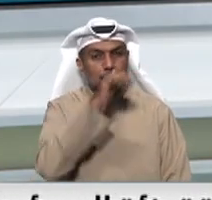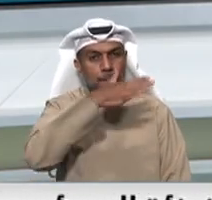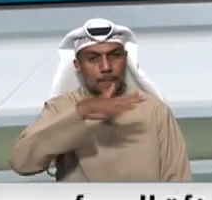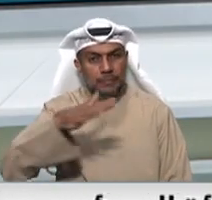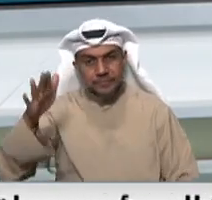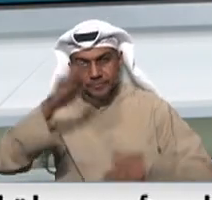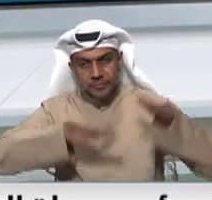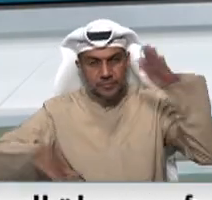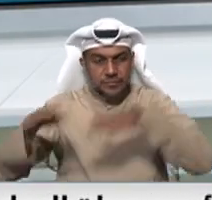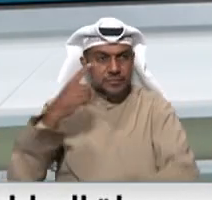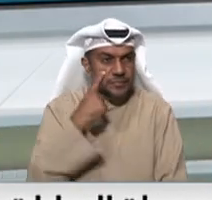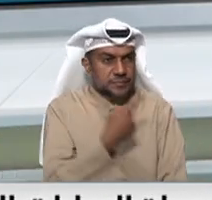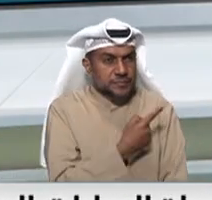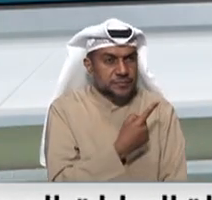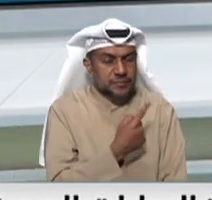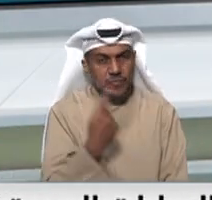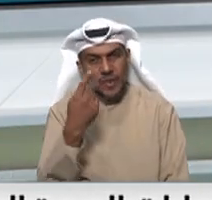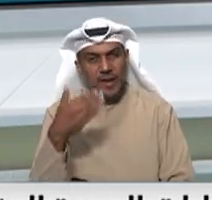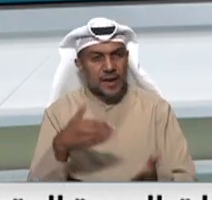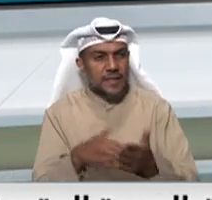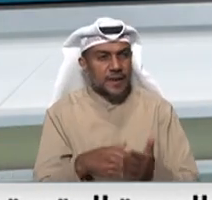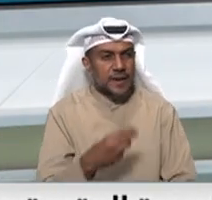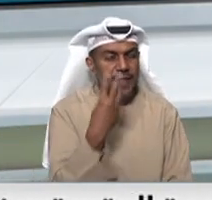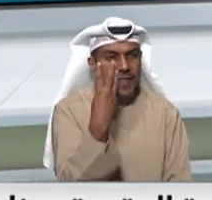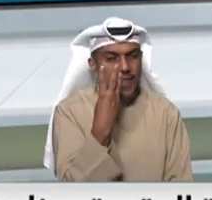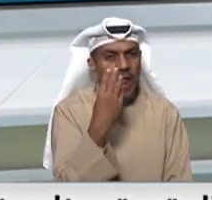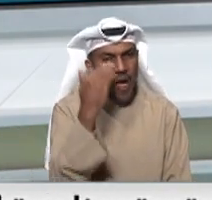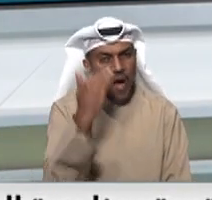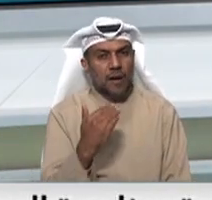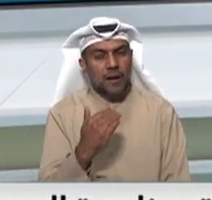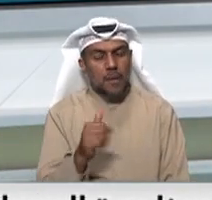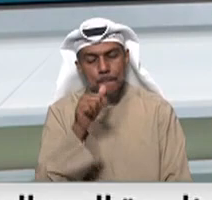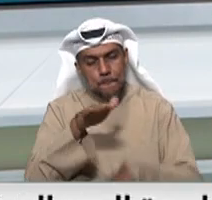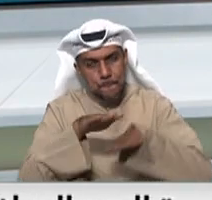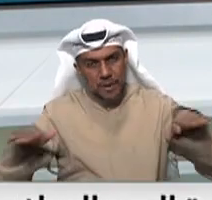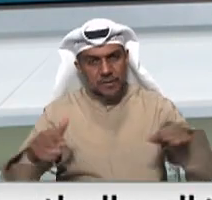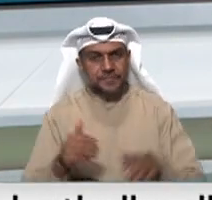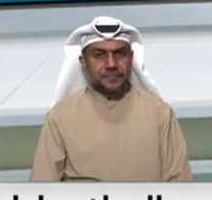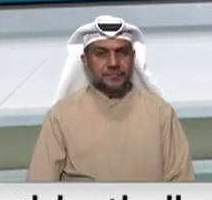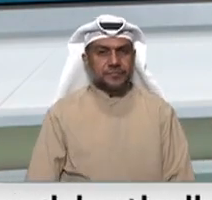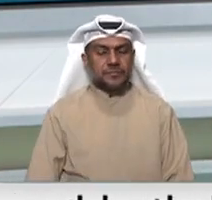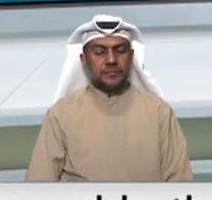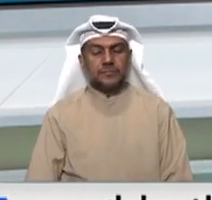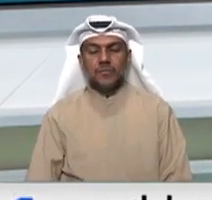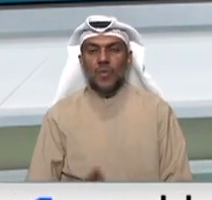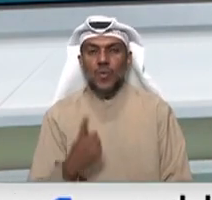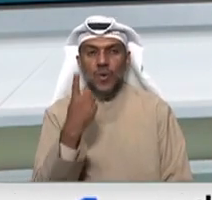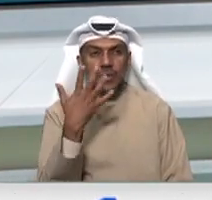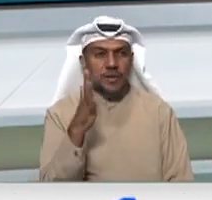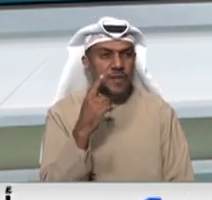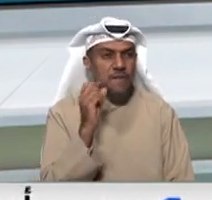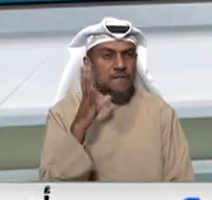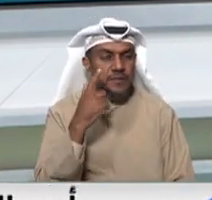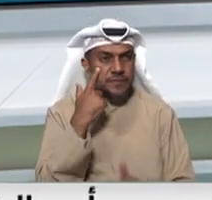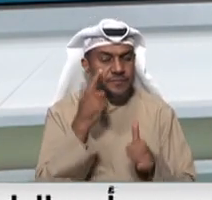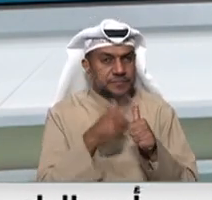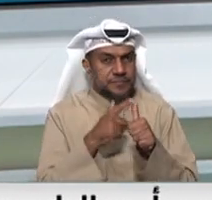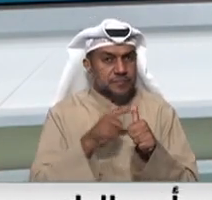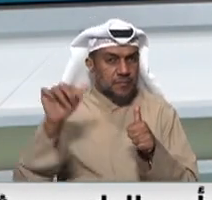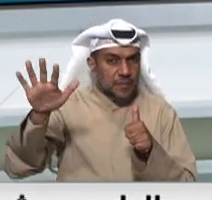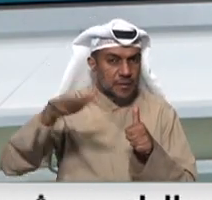الموج بوجه عام، ارتفاع الموج من 1 إلى أقل من 3 أقدام، مد الأول في الساعة 1:50 الفجر، مد الثاني